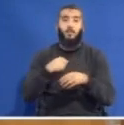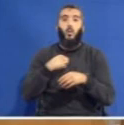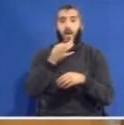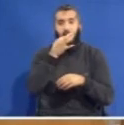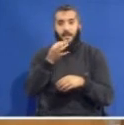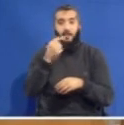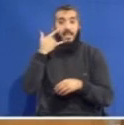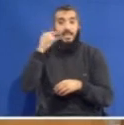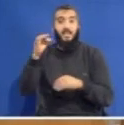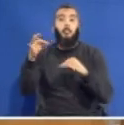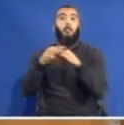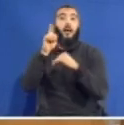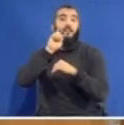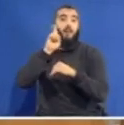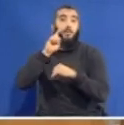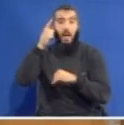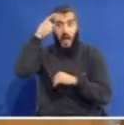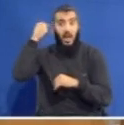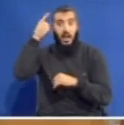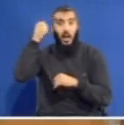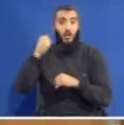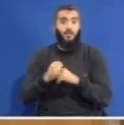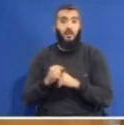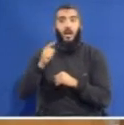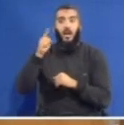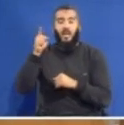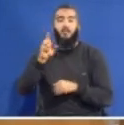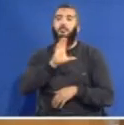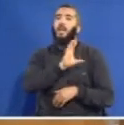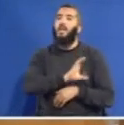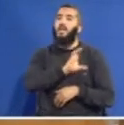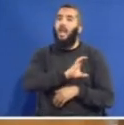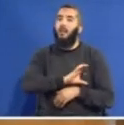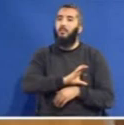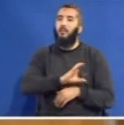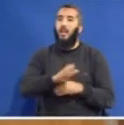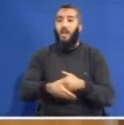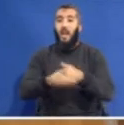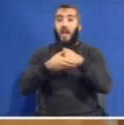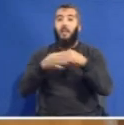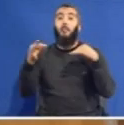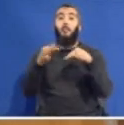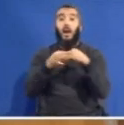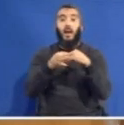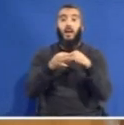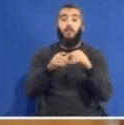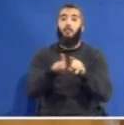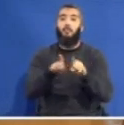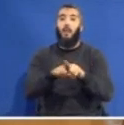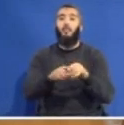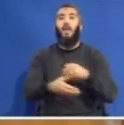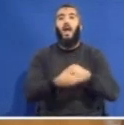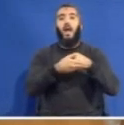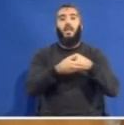الحكيمة هي التي تعمل على أن توفق في خدمتها لزوجها وخدمة